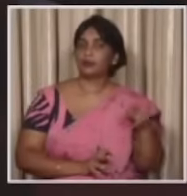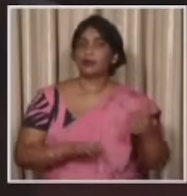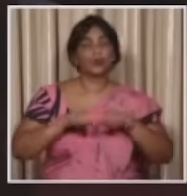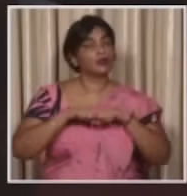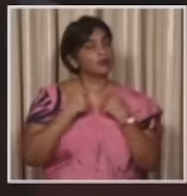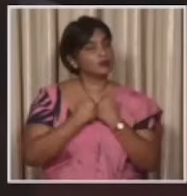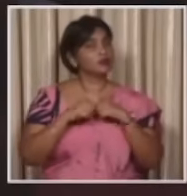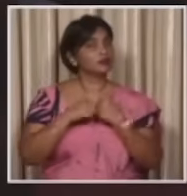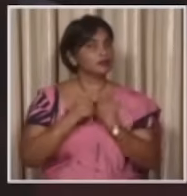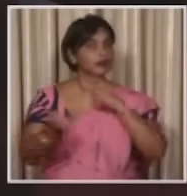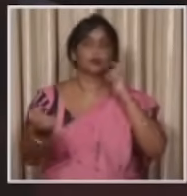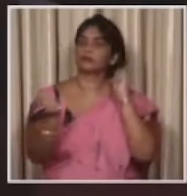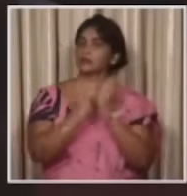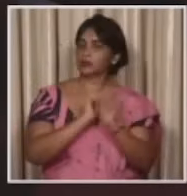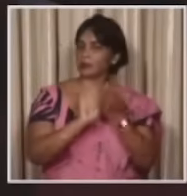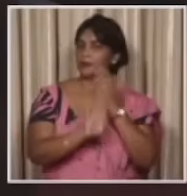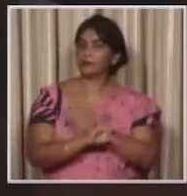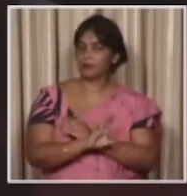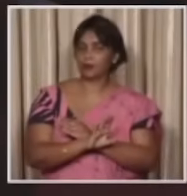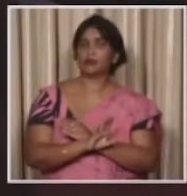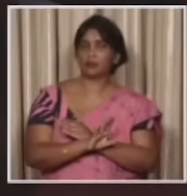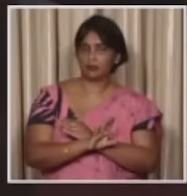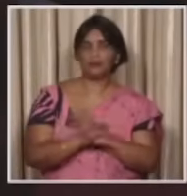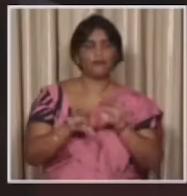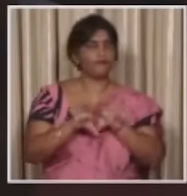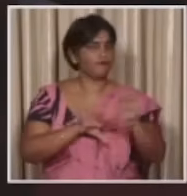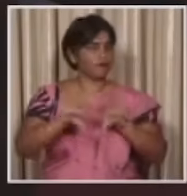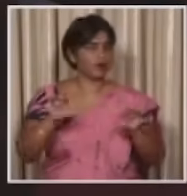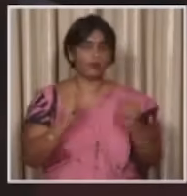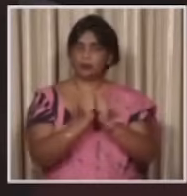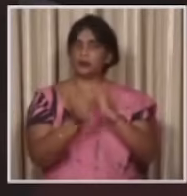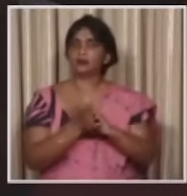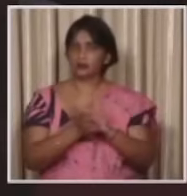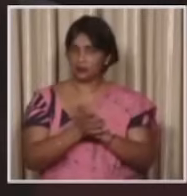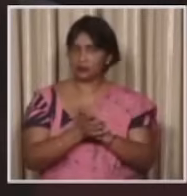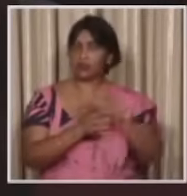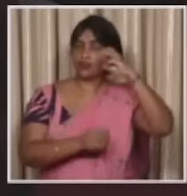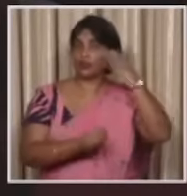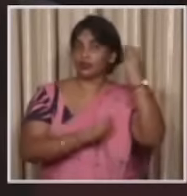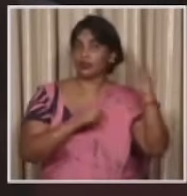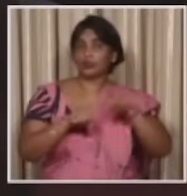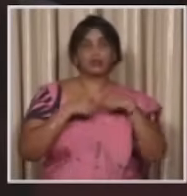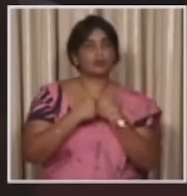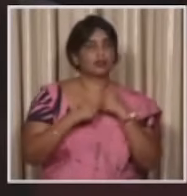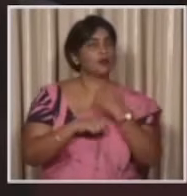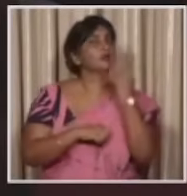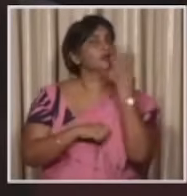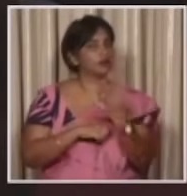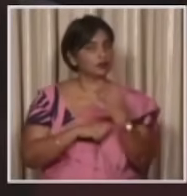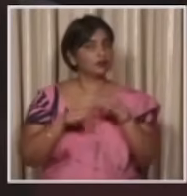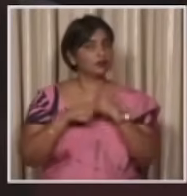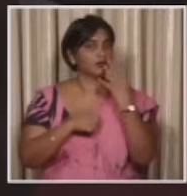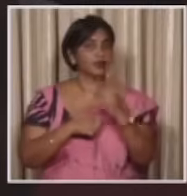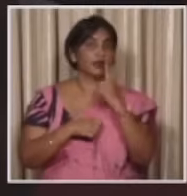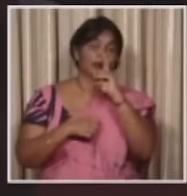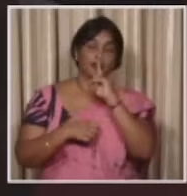සමාගම් බවට පරිවර්තනය වෙන්න ඉස්සෙල්ලා මේ අන්බන්ලින් කියන එක වෙන් වෙන්න සේවාවන්. ජනනයේ සමාගම් හතරක් බවට. මේ සමාගම් හතරක් කියවම